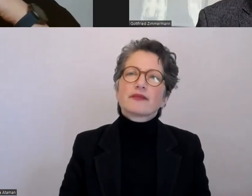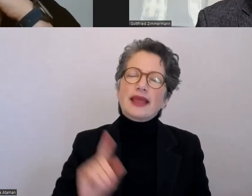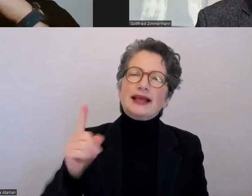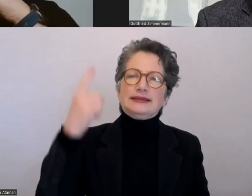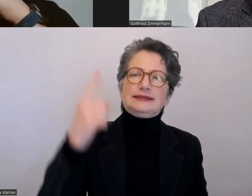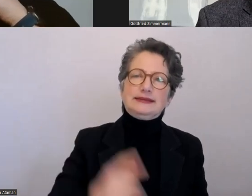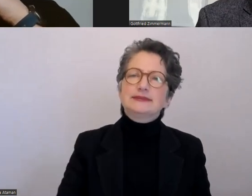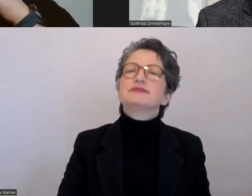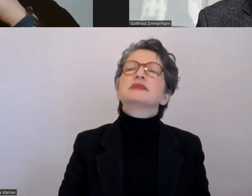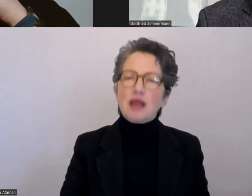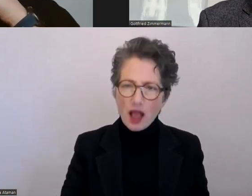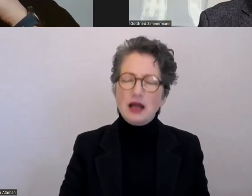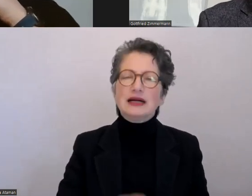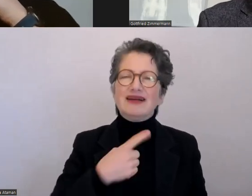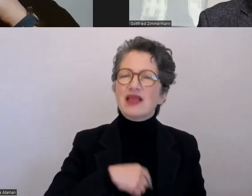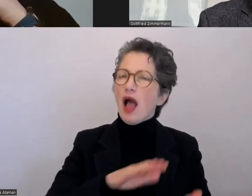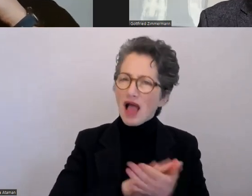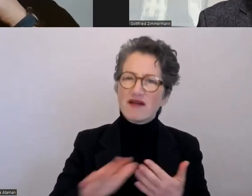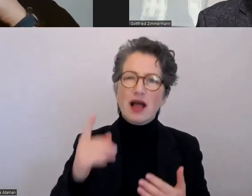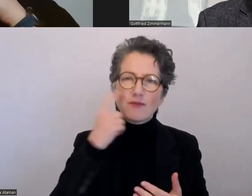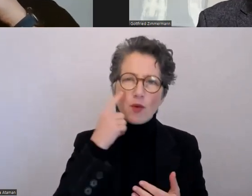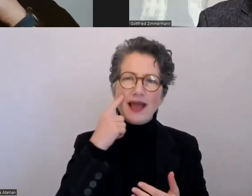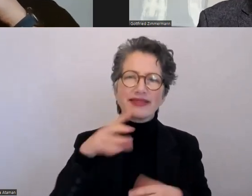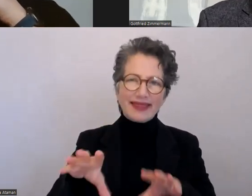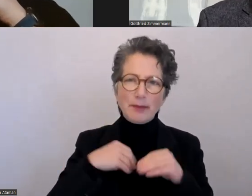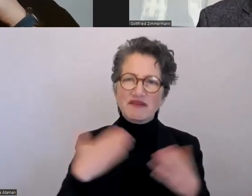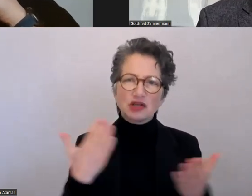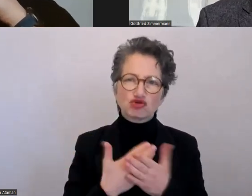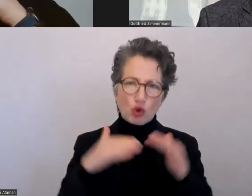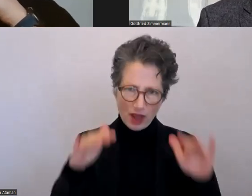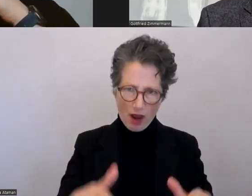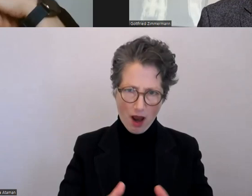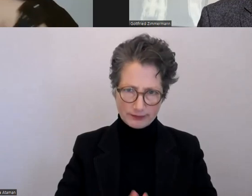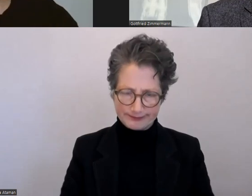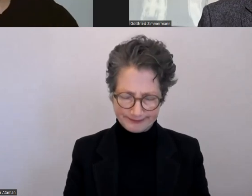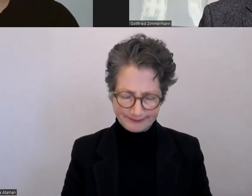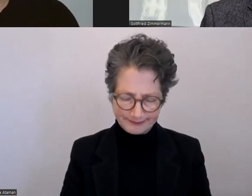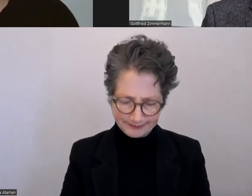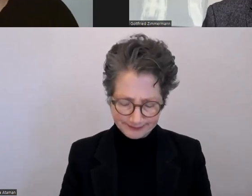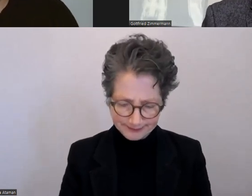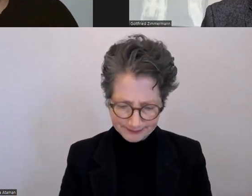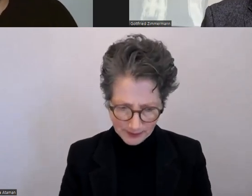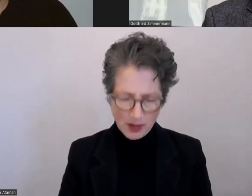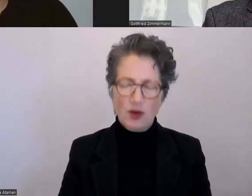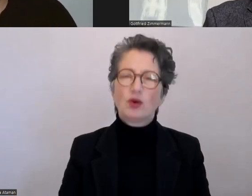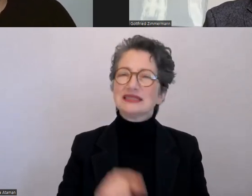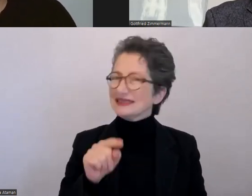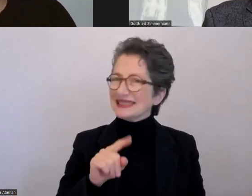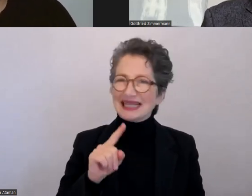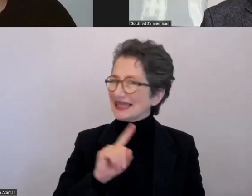Erstens, ja, wir nehmen einfach im Moment das, was es schon gibt. Und es ist nicht nur die